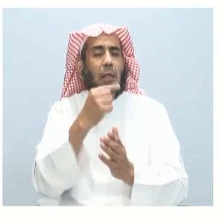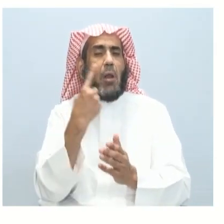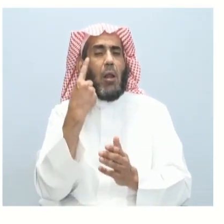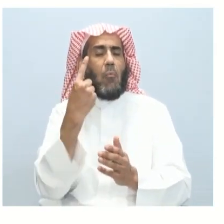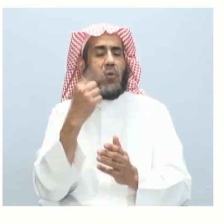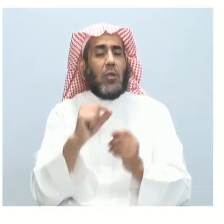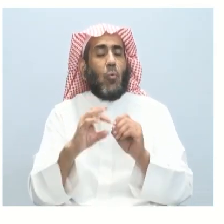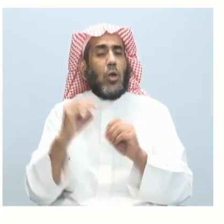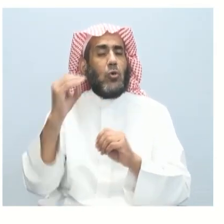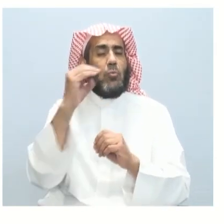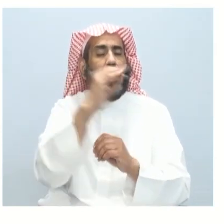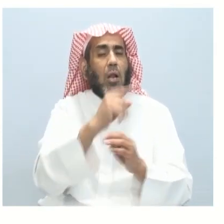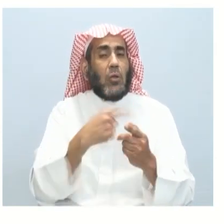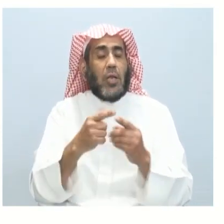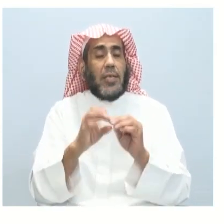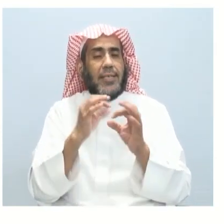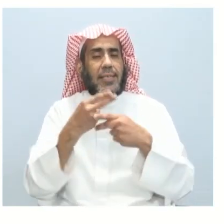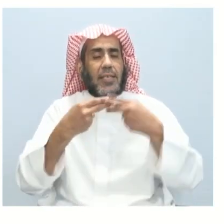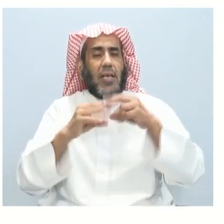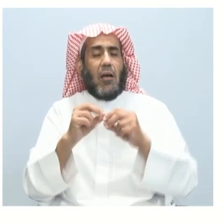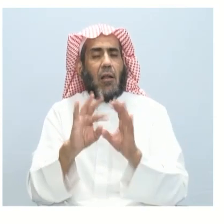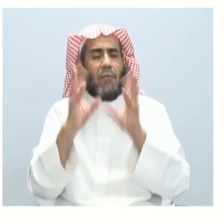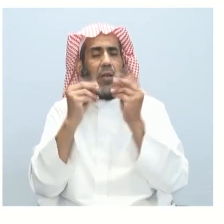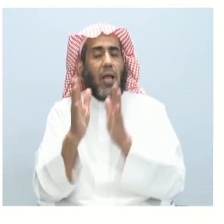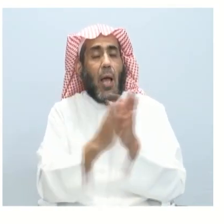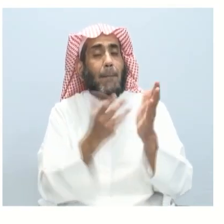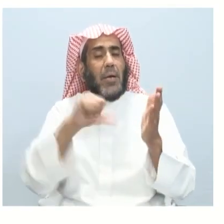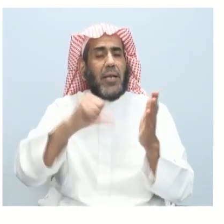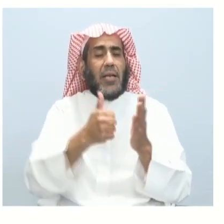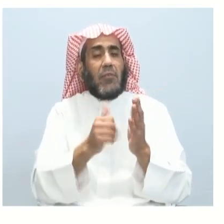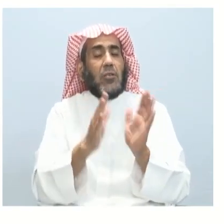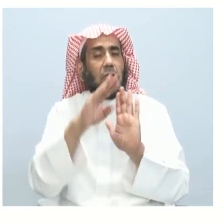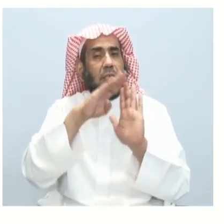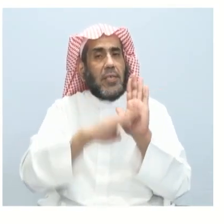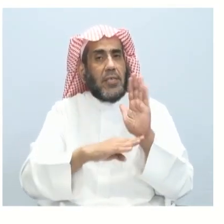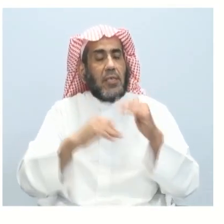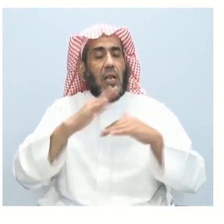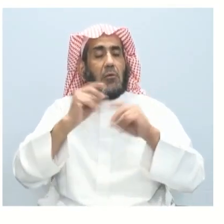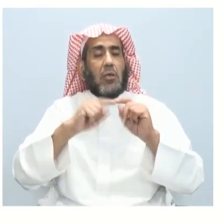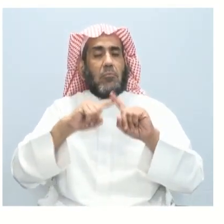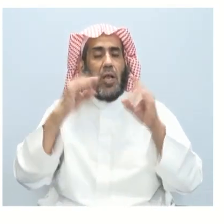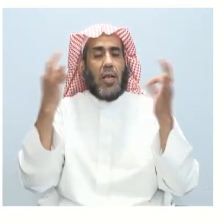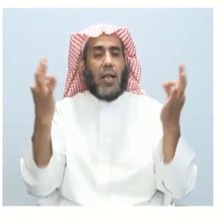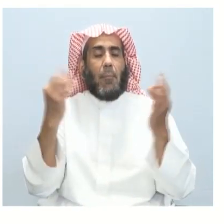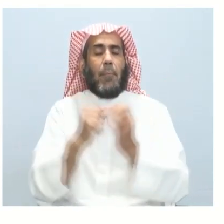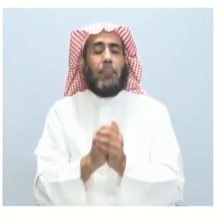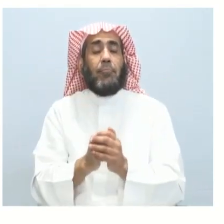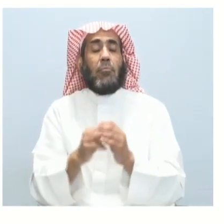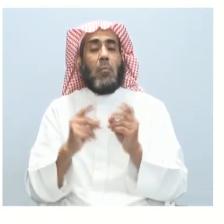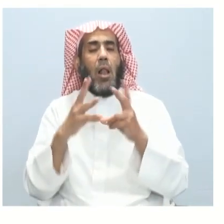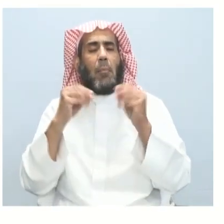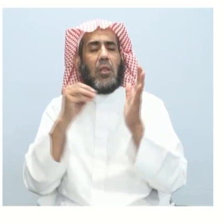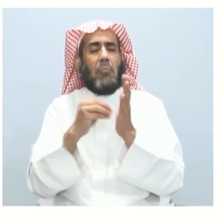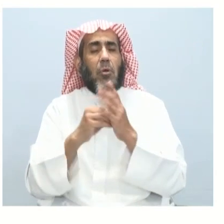والجمله او الجمل وتعني بالصغنن فيدرس النص الادبي بشكل بشكل كامل ايضا البلاغه